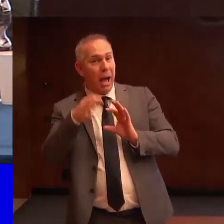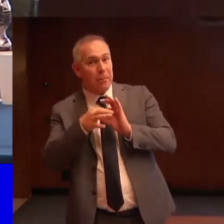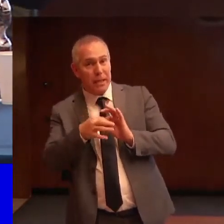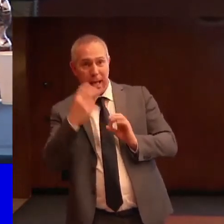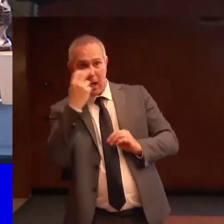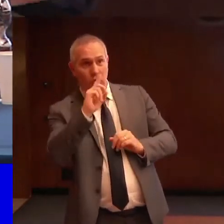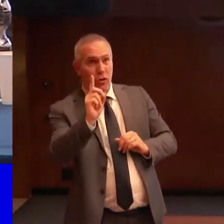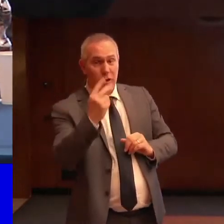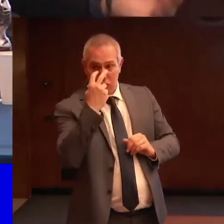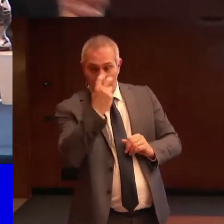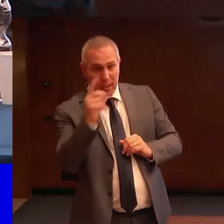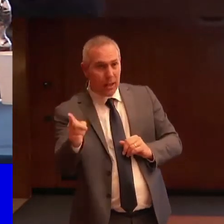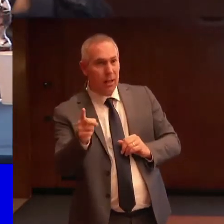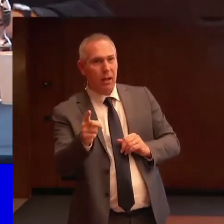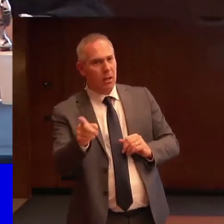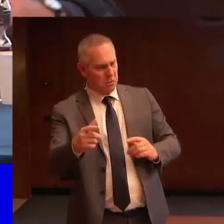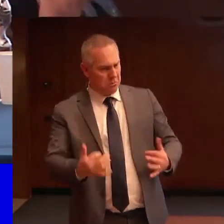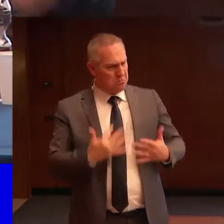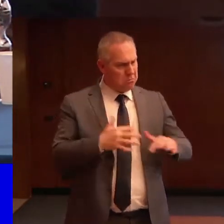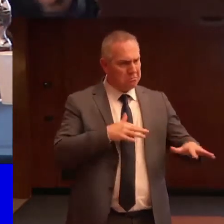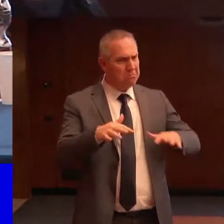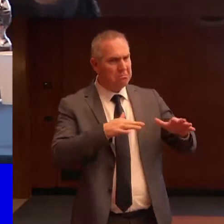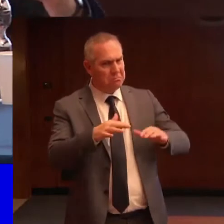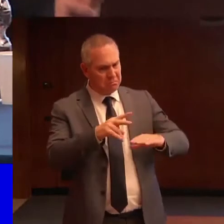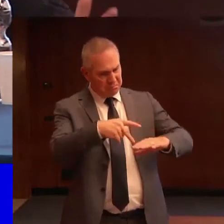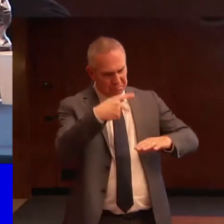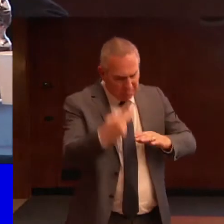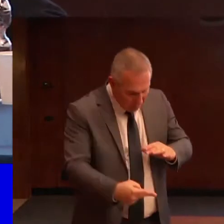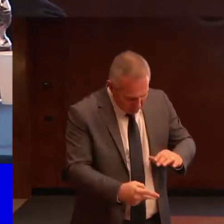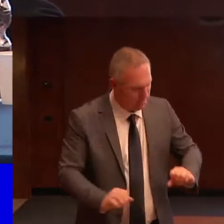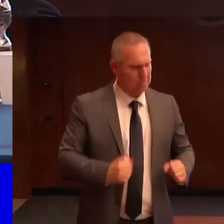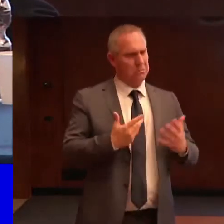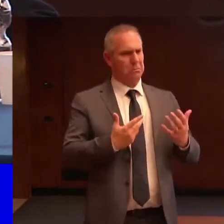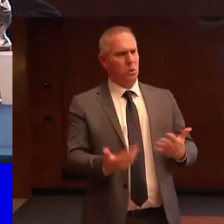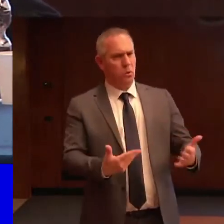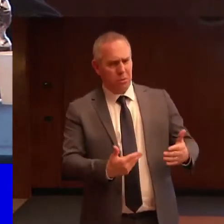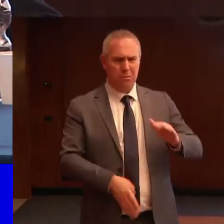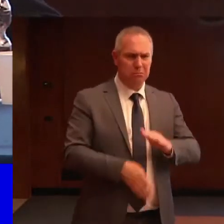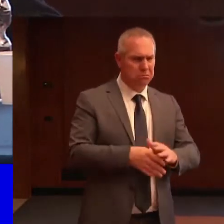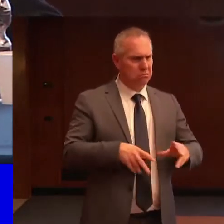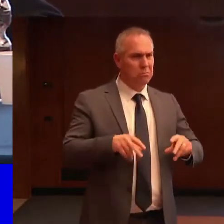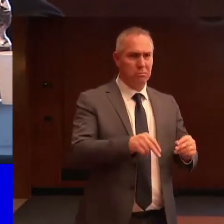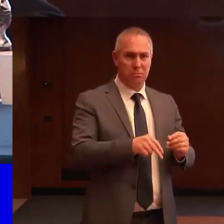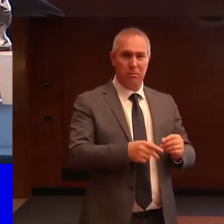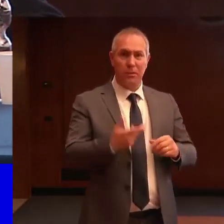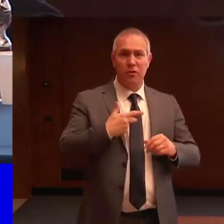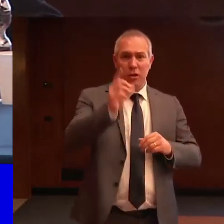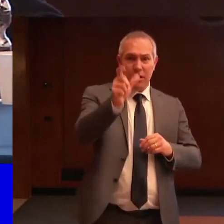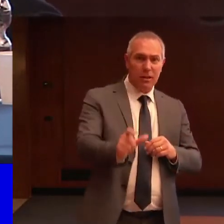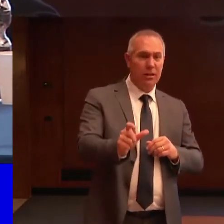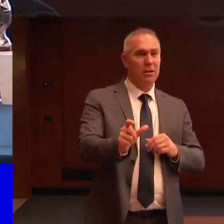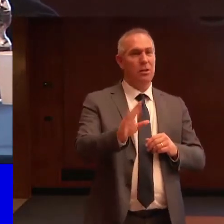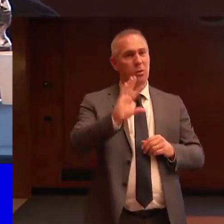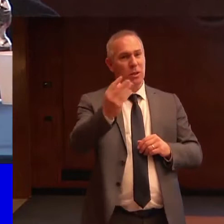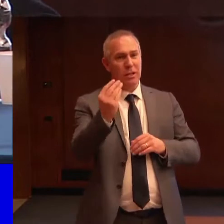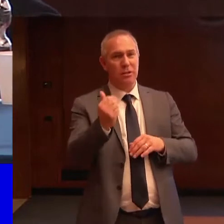assolutamente intraprendente, che anche se inciampa si rialza e riparte. E c'è il personaggio della giovane